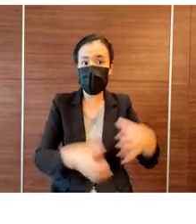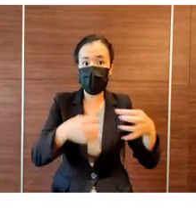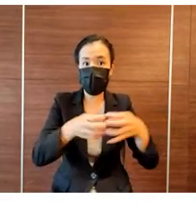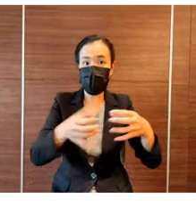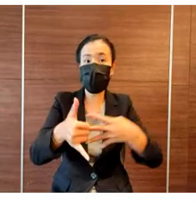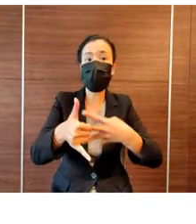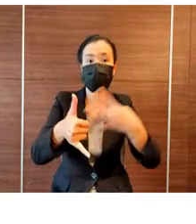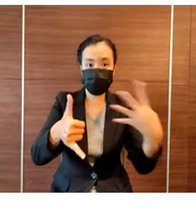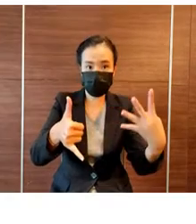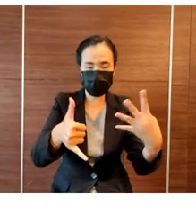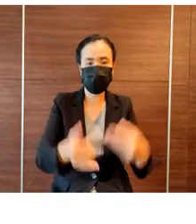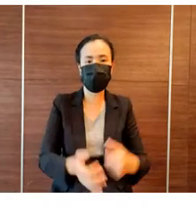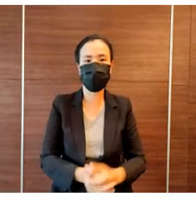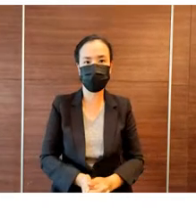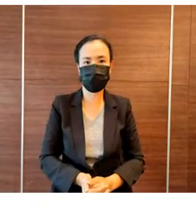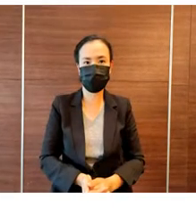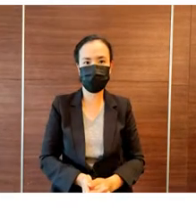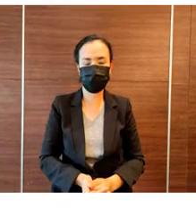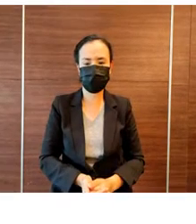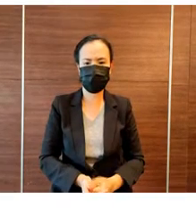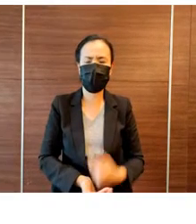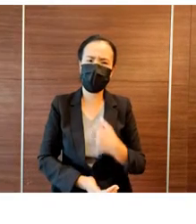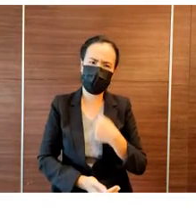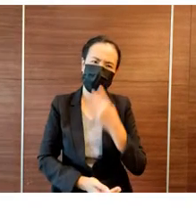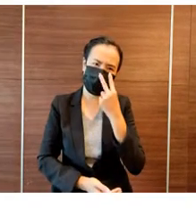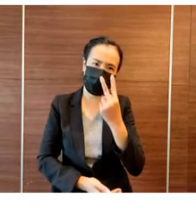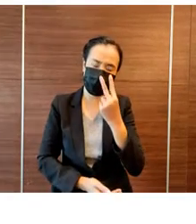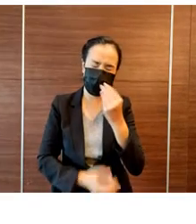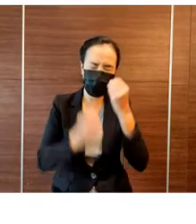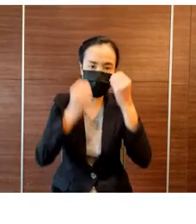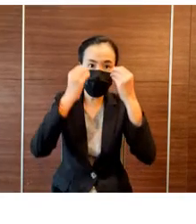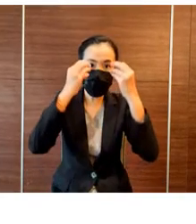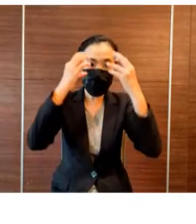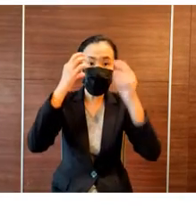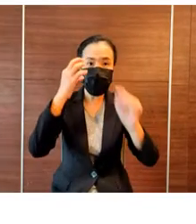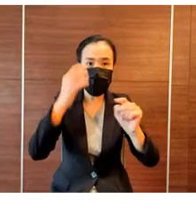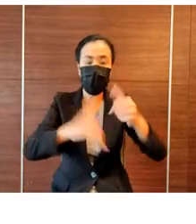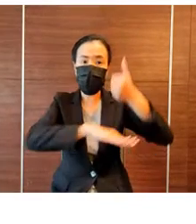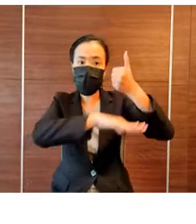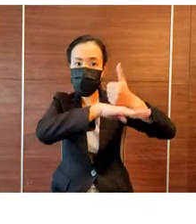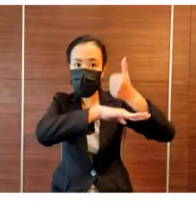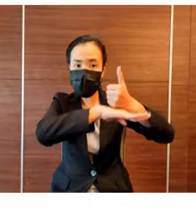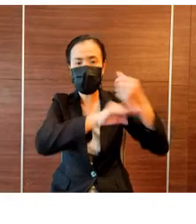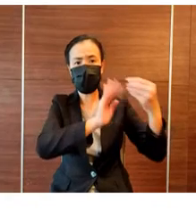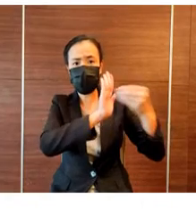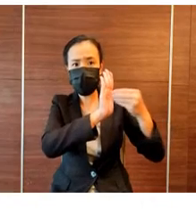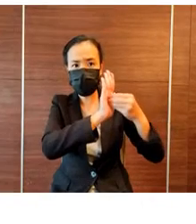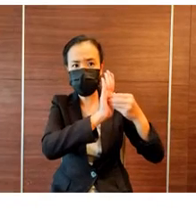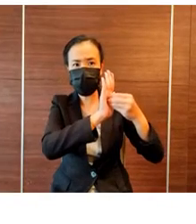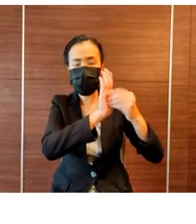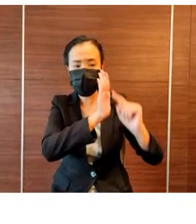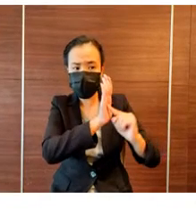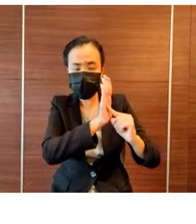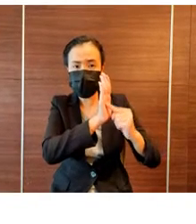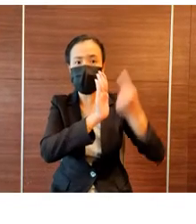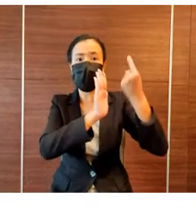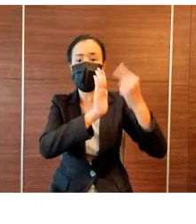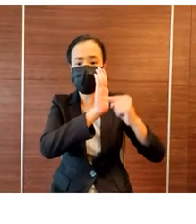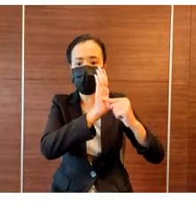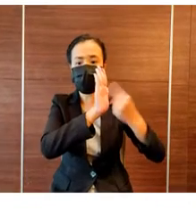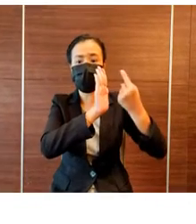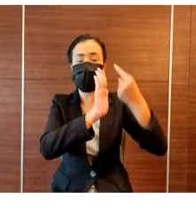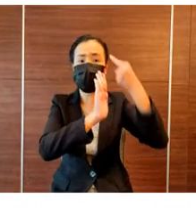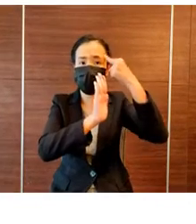ากหลายทางเพศนะครับซึ่งมันผมเห็นแล้วแบบตาลุกวาวเลยเฮ้ยผู้บริหารระดับสูงของเราเขาเริ่มที่จะ